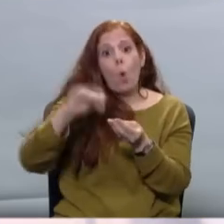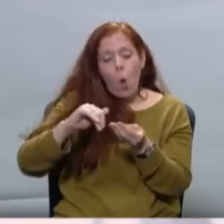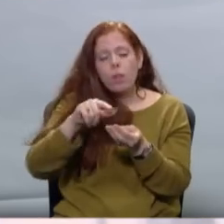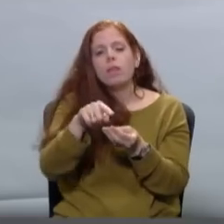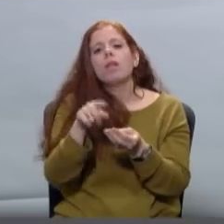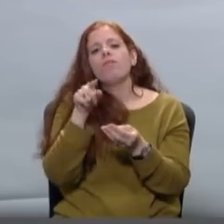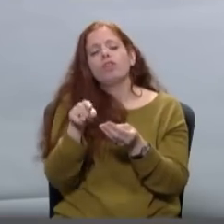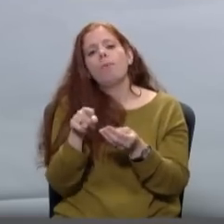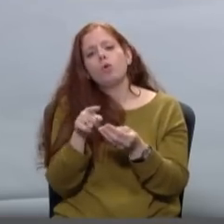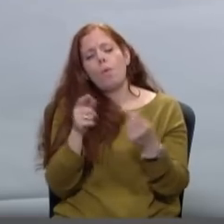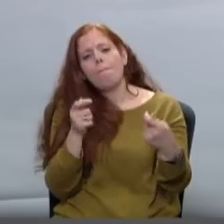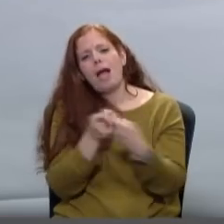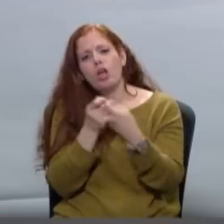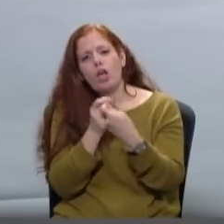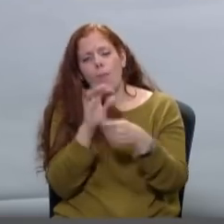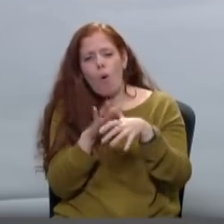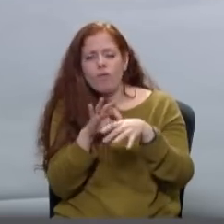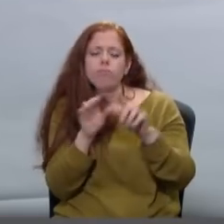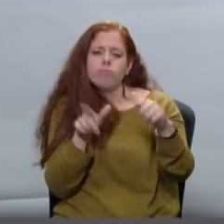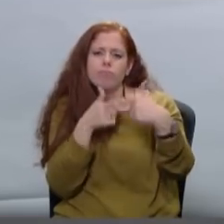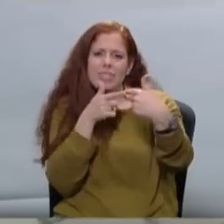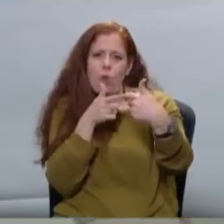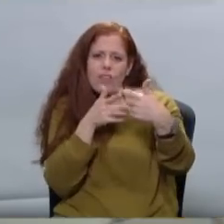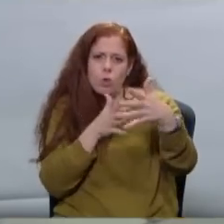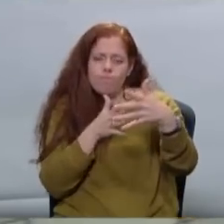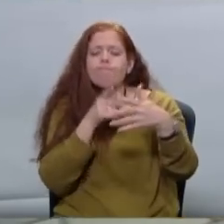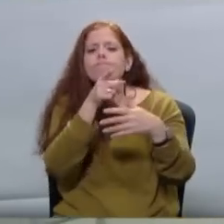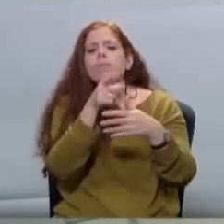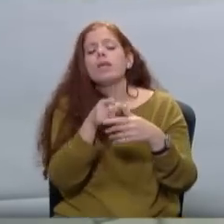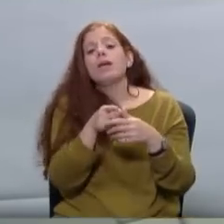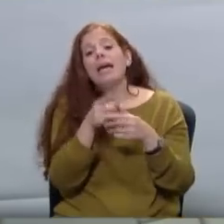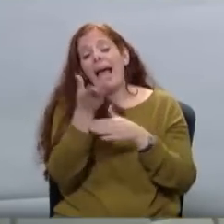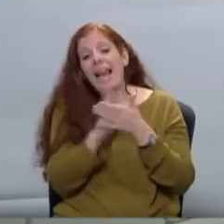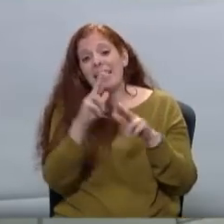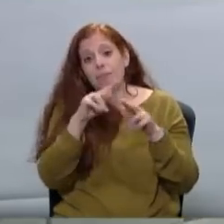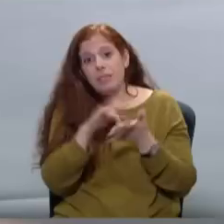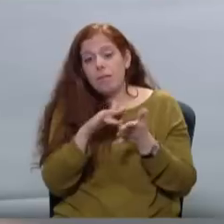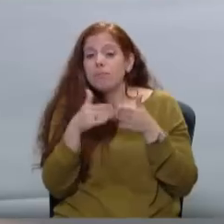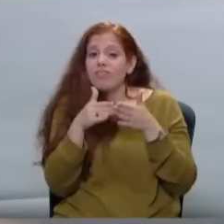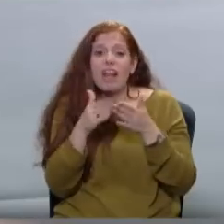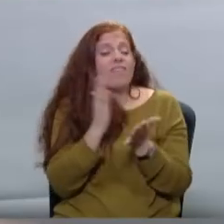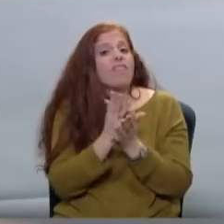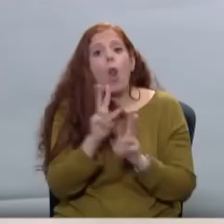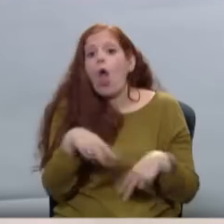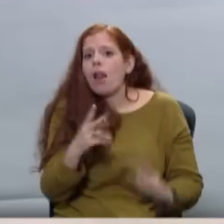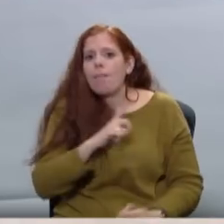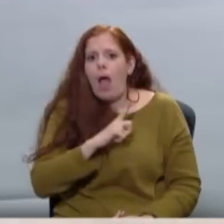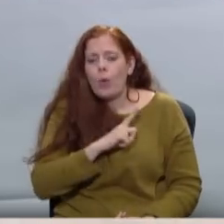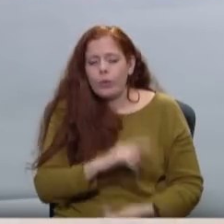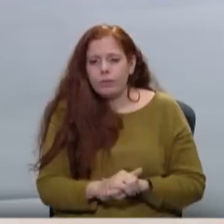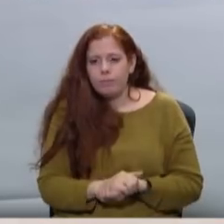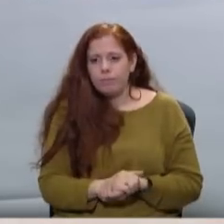רופאים באמצעות שיחות וידאו. כמה מהם עדיין נמצאים בספינה ופשוט לא יכולים לחכות כבר.